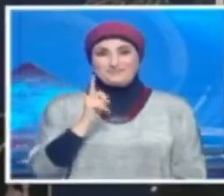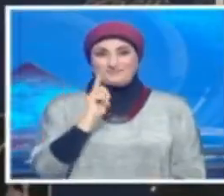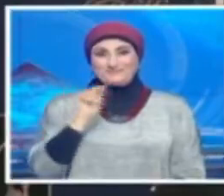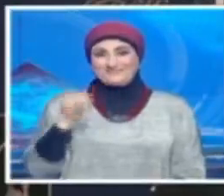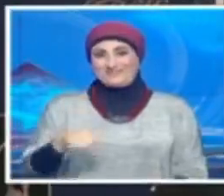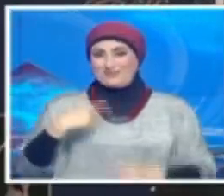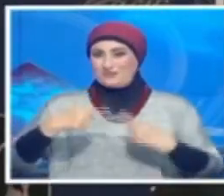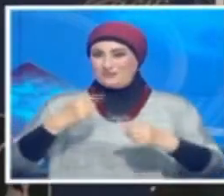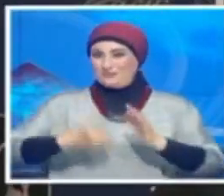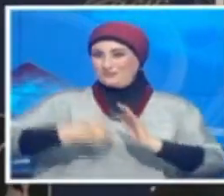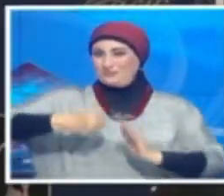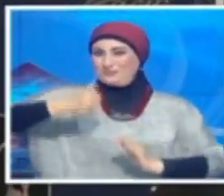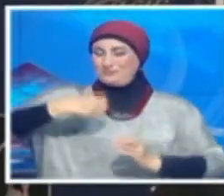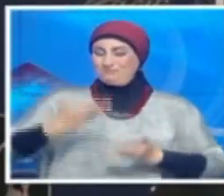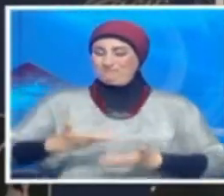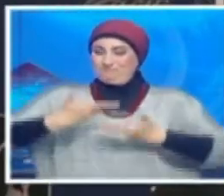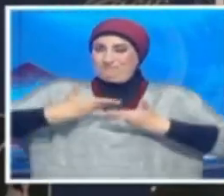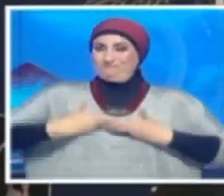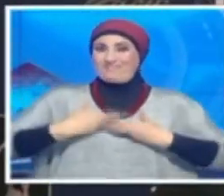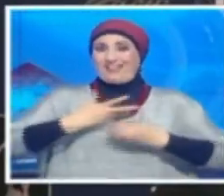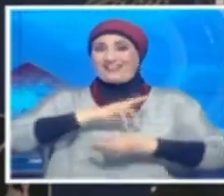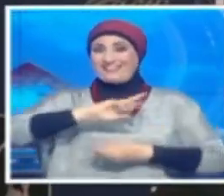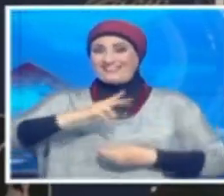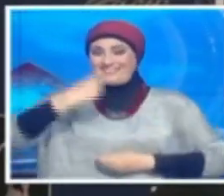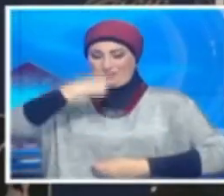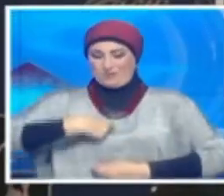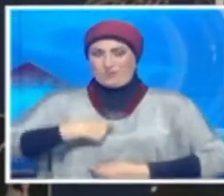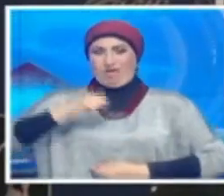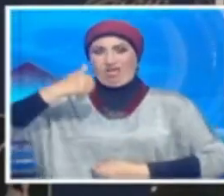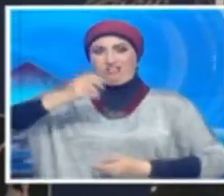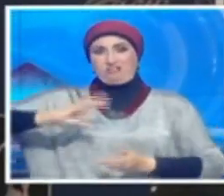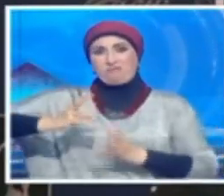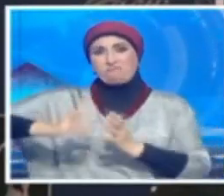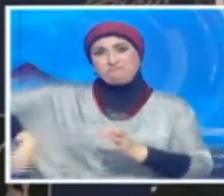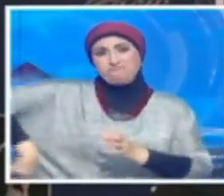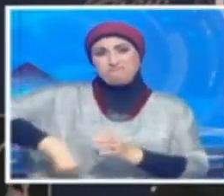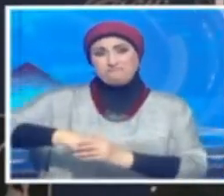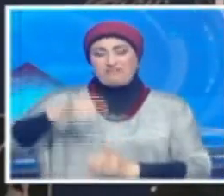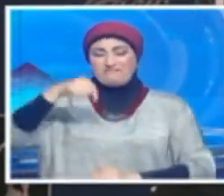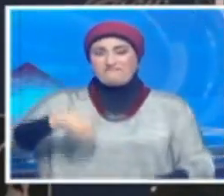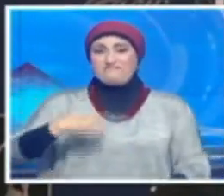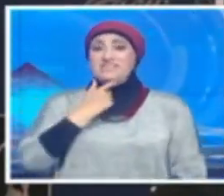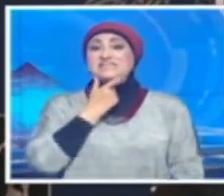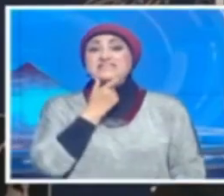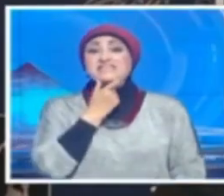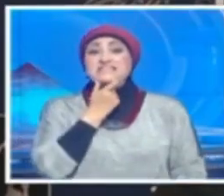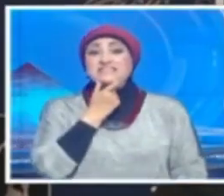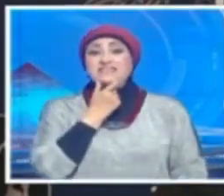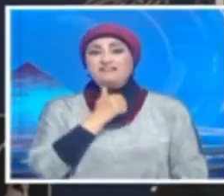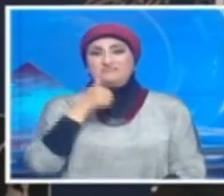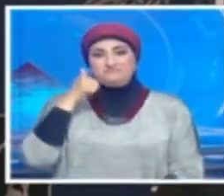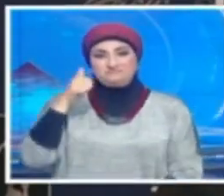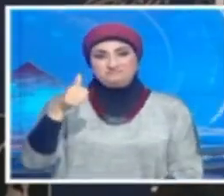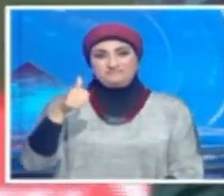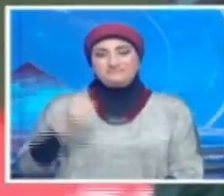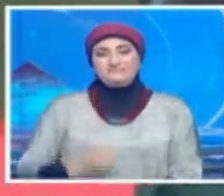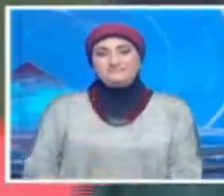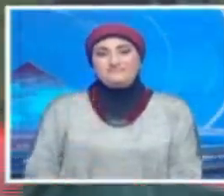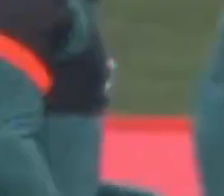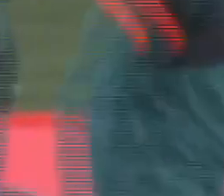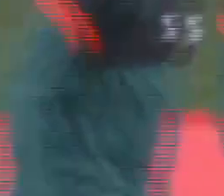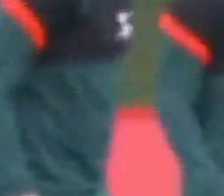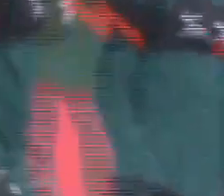محمد صلاح يواصل الهيمنة على الجوائز الفردية ويتوج بجائزة لاعب العام في إنجلترا.